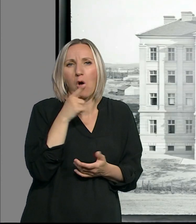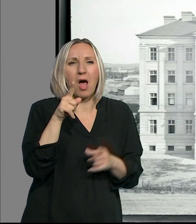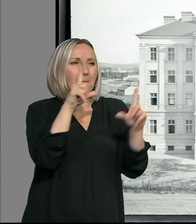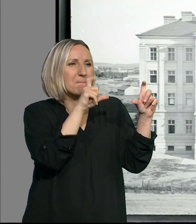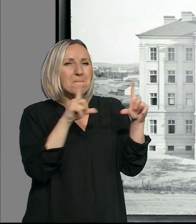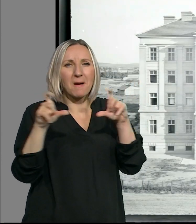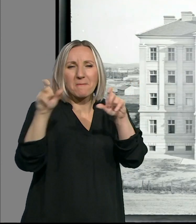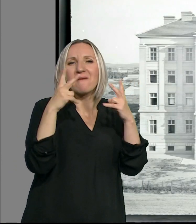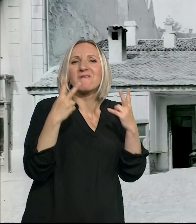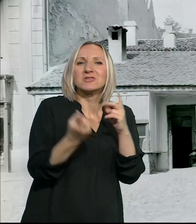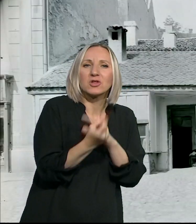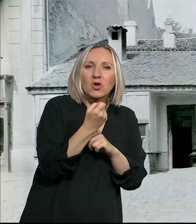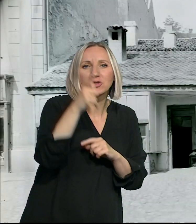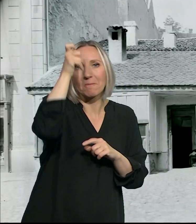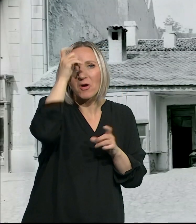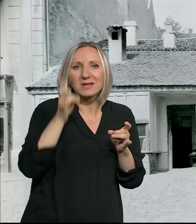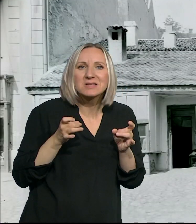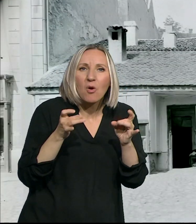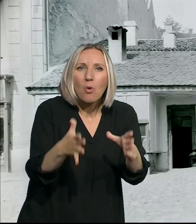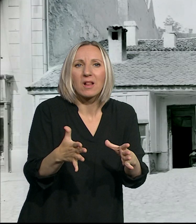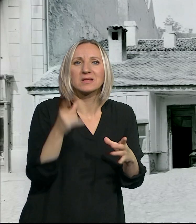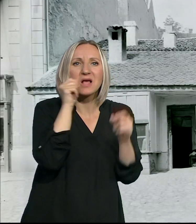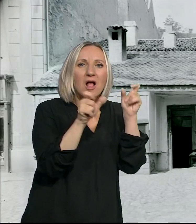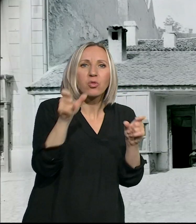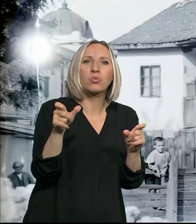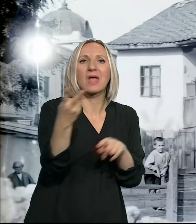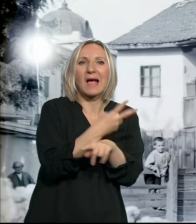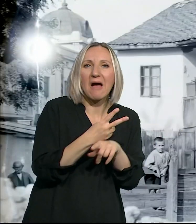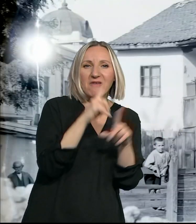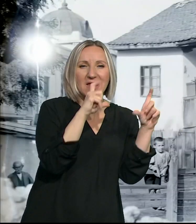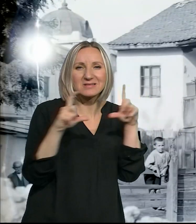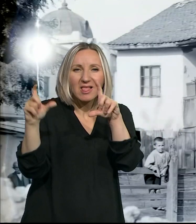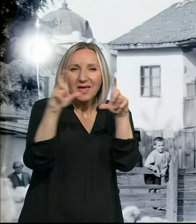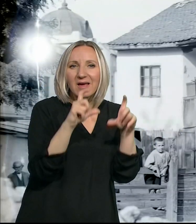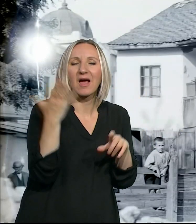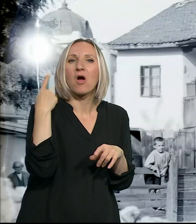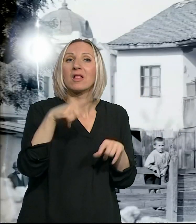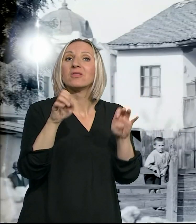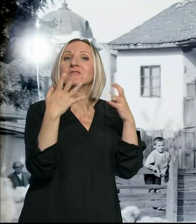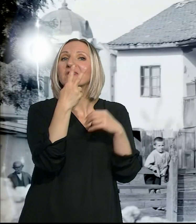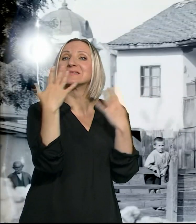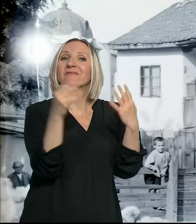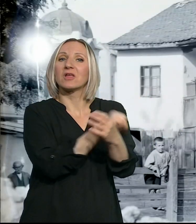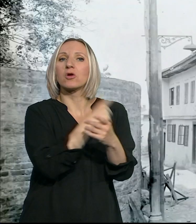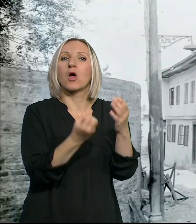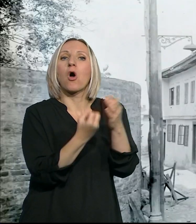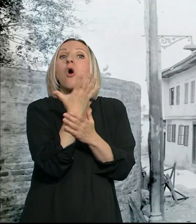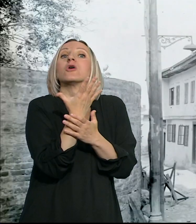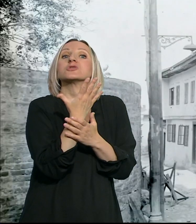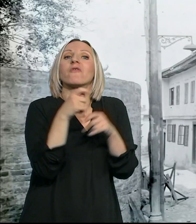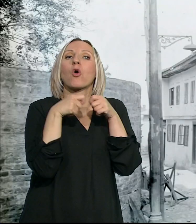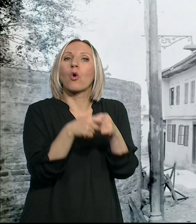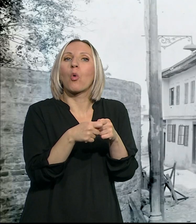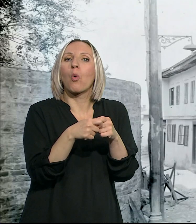je važne događaje, beogradske ulice, ljude, kafane. 1929. godine osnovao je klub amatera